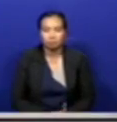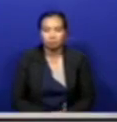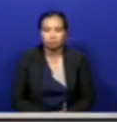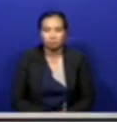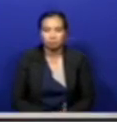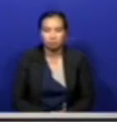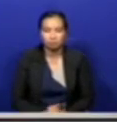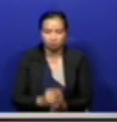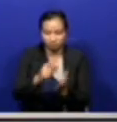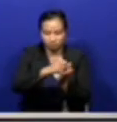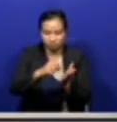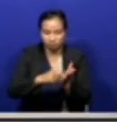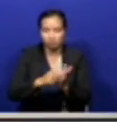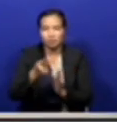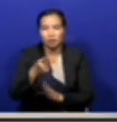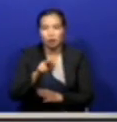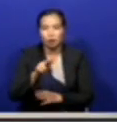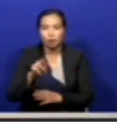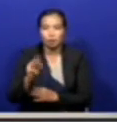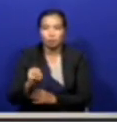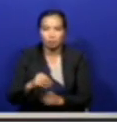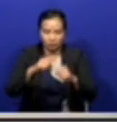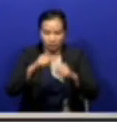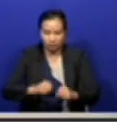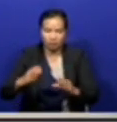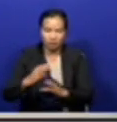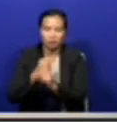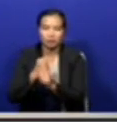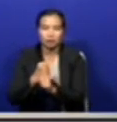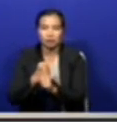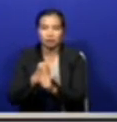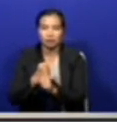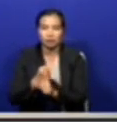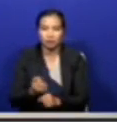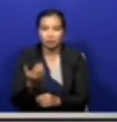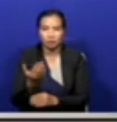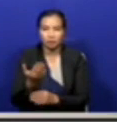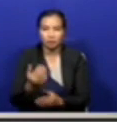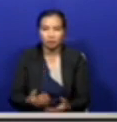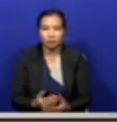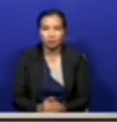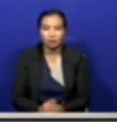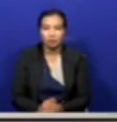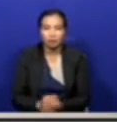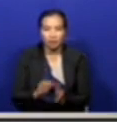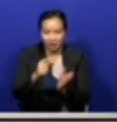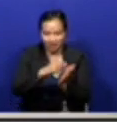เมื่อร่างครม.ได้รับการพิจารณาจากที่ประชุมร่วมร่างนี้ควรจะต้องได้รับการพิจารณา